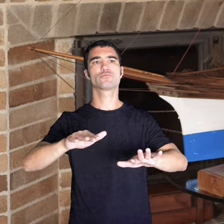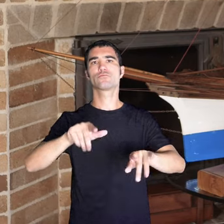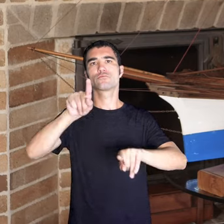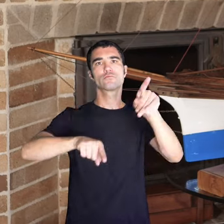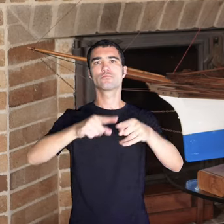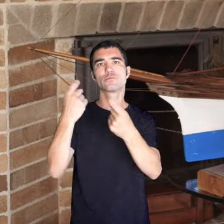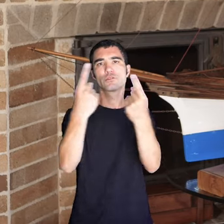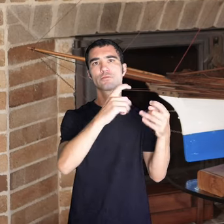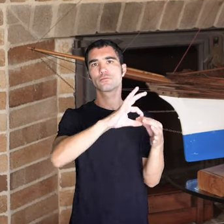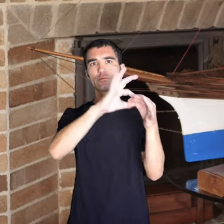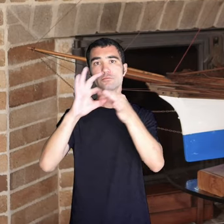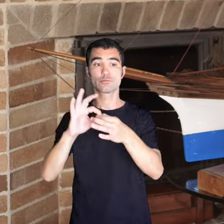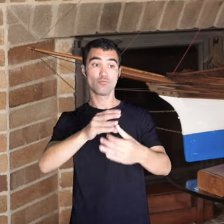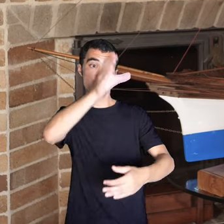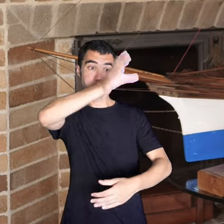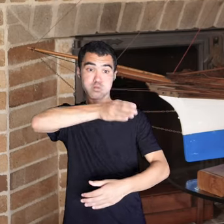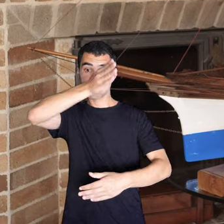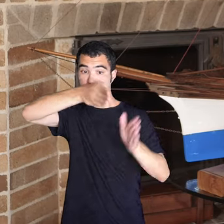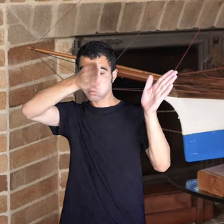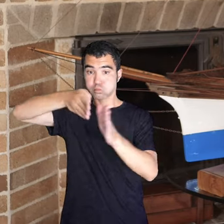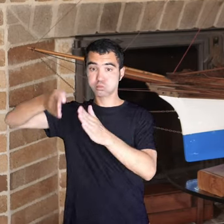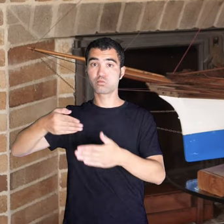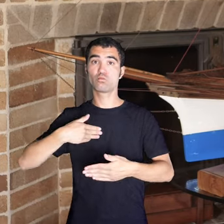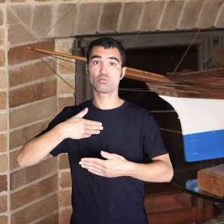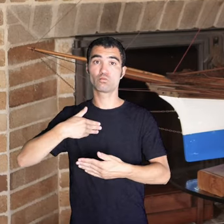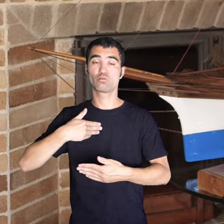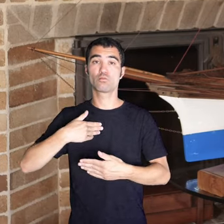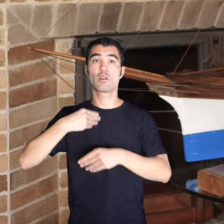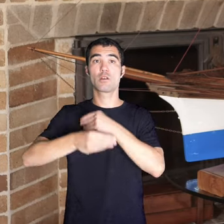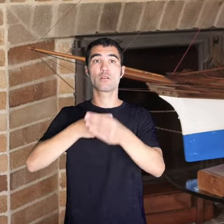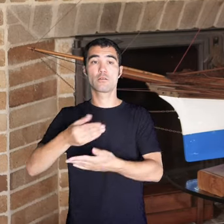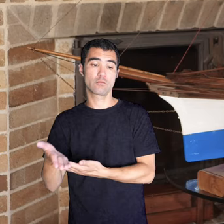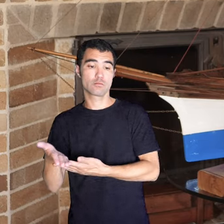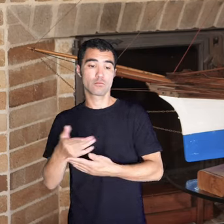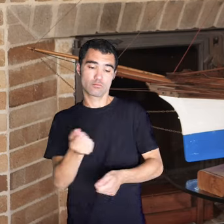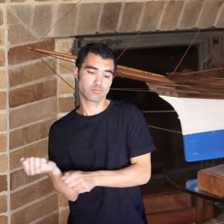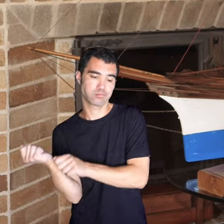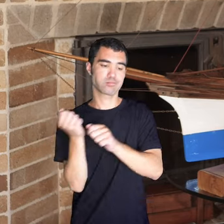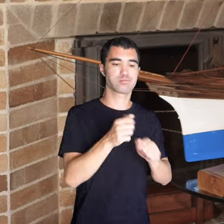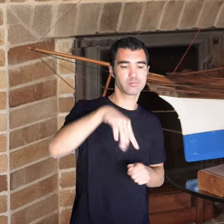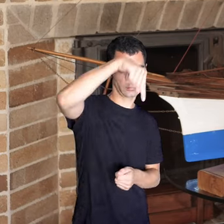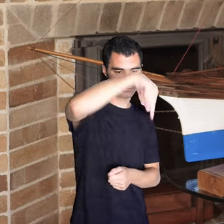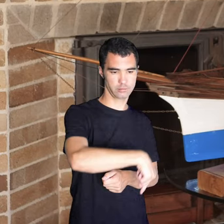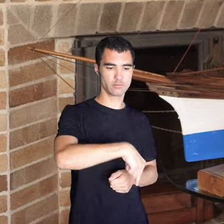mestir. Una vegada tenies els gruixos fets, ja els atracaves, diguéssim, a l'estiller, i allà